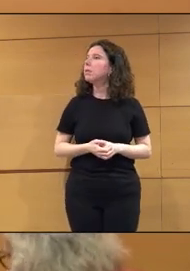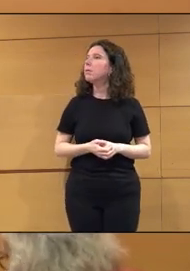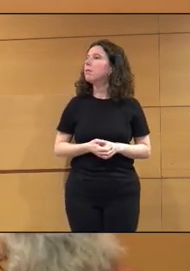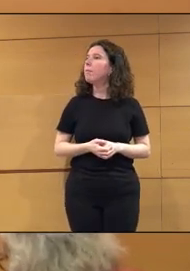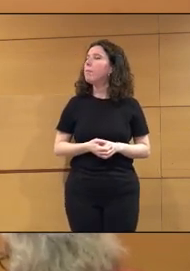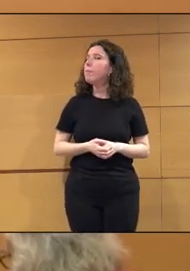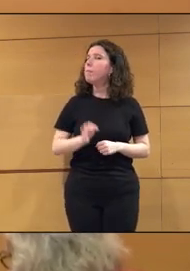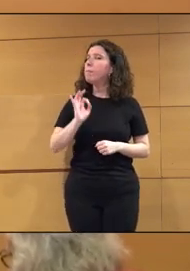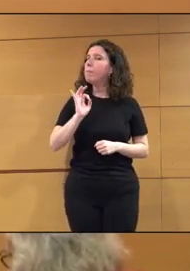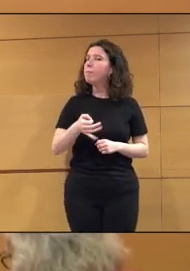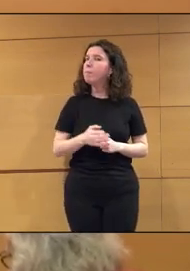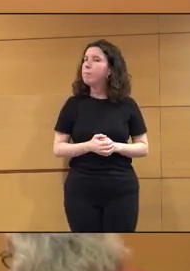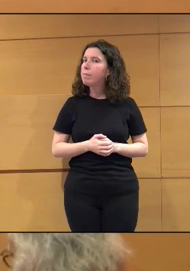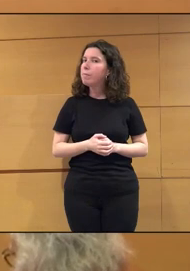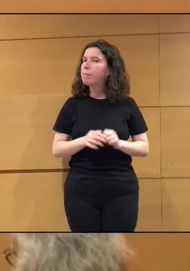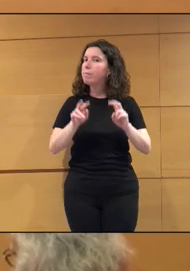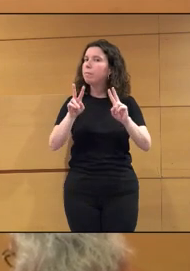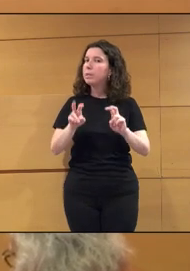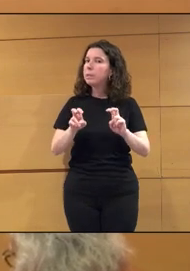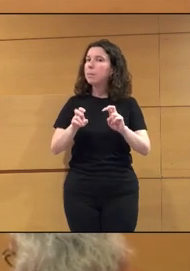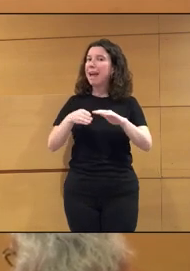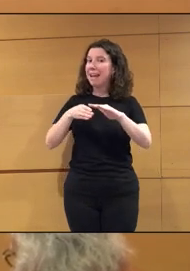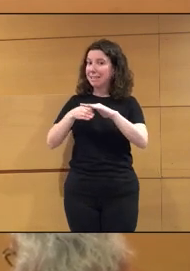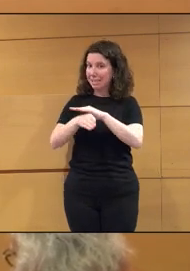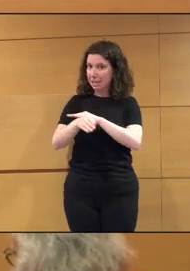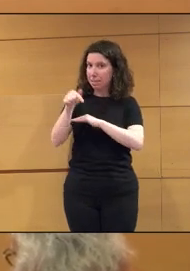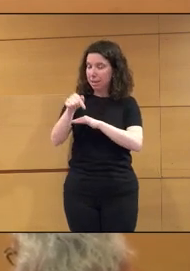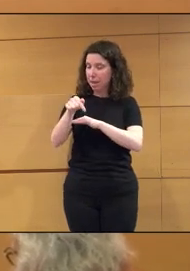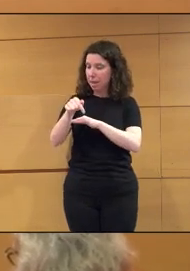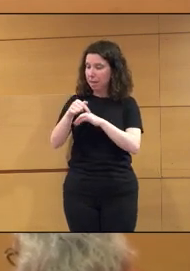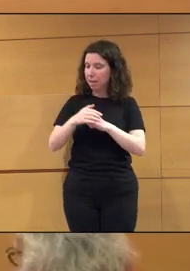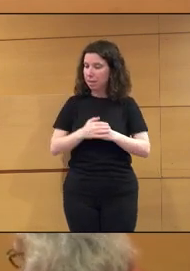també en la part d'accessibilitat, sí. Vam treballar